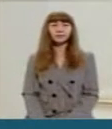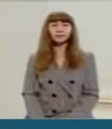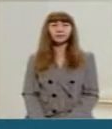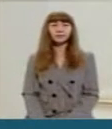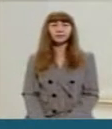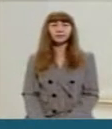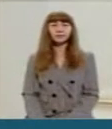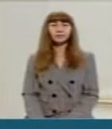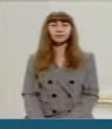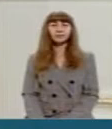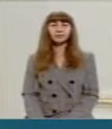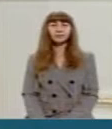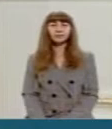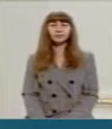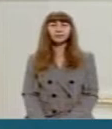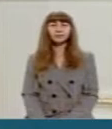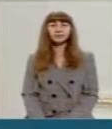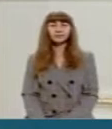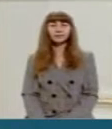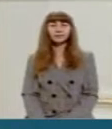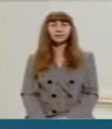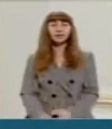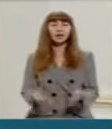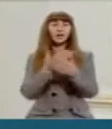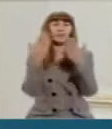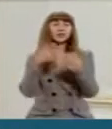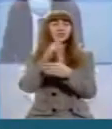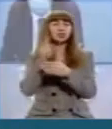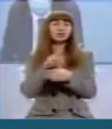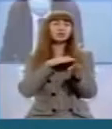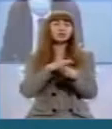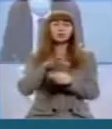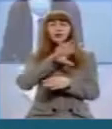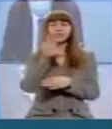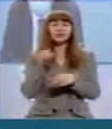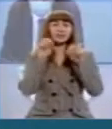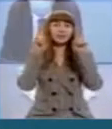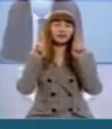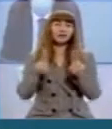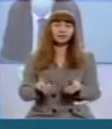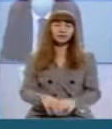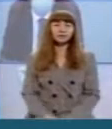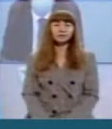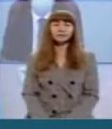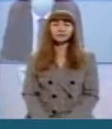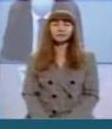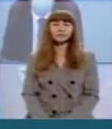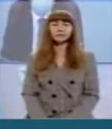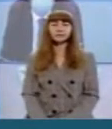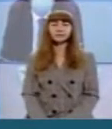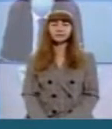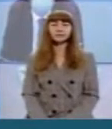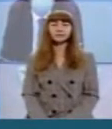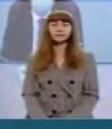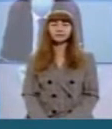Мұндай қарым-қатынастың нәтижесінде теріс әрі жалған ақпараттар өшіп тұр. Бұл біздің жұмысымызды одан